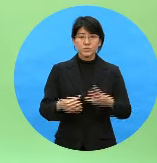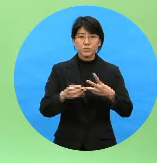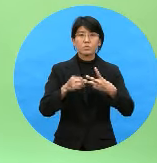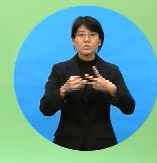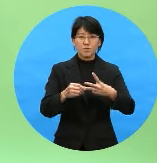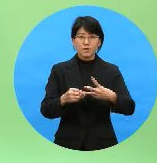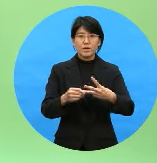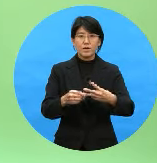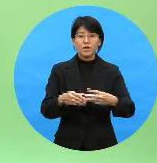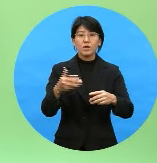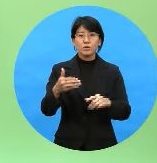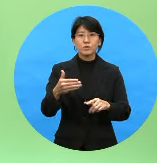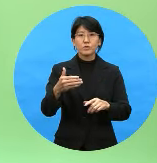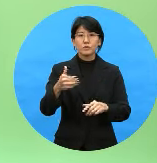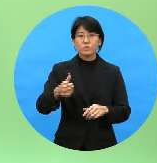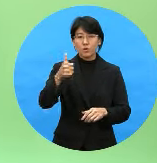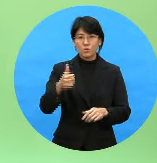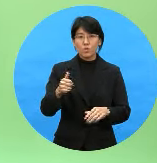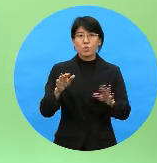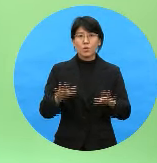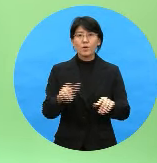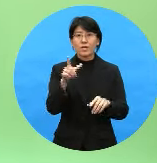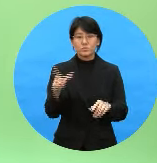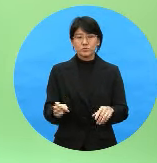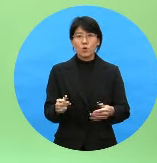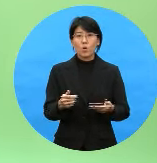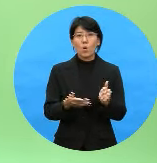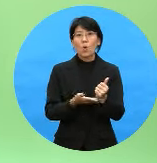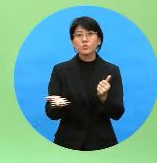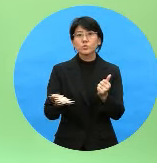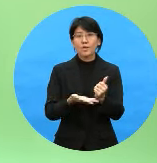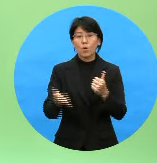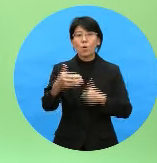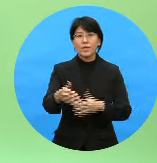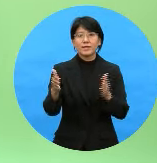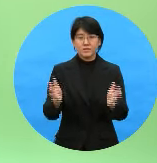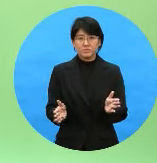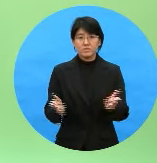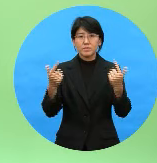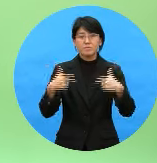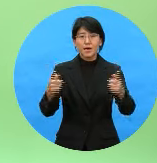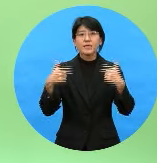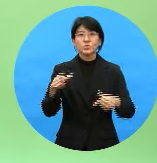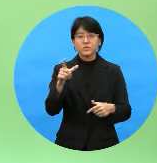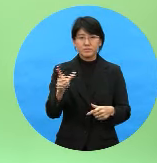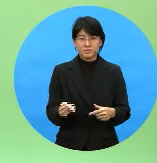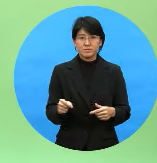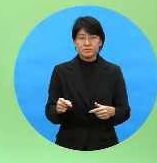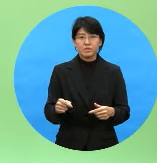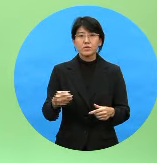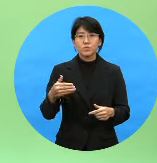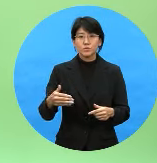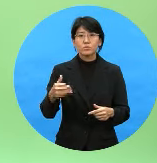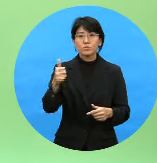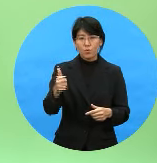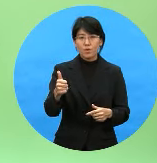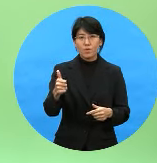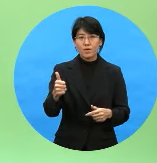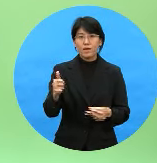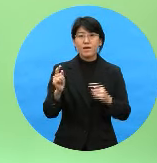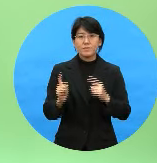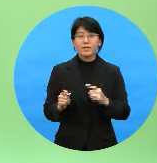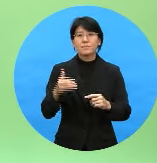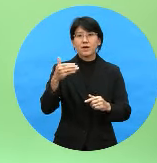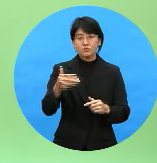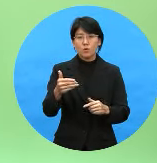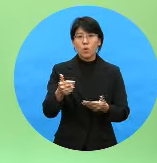続いては区長の今月のおすすめコーナーです。毎月前半号で前川区長が練馬区のお